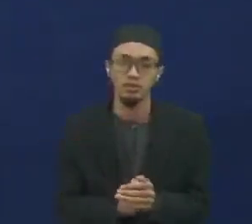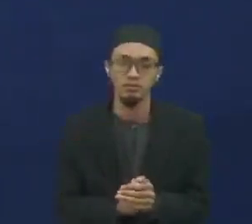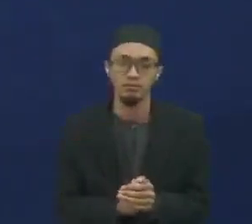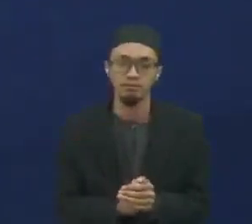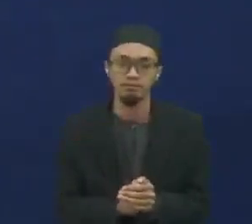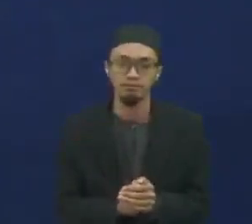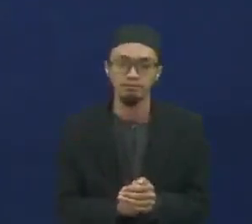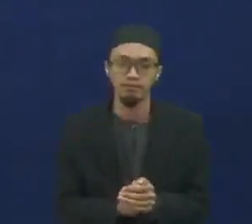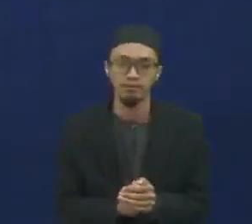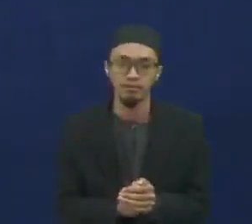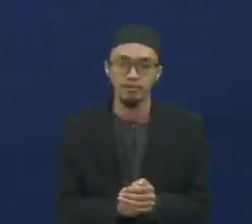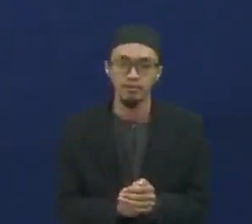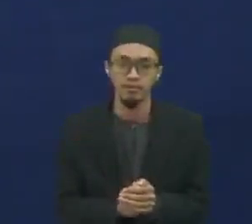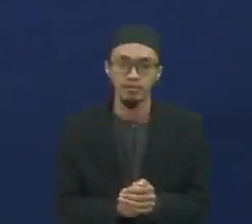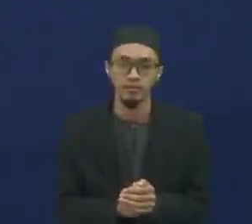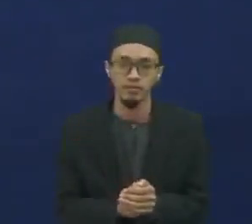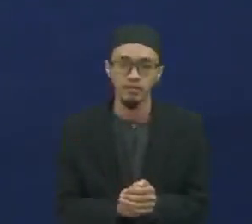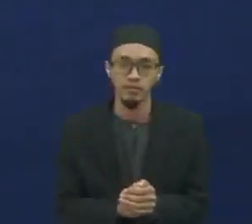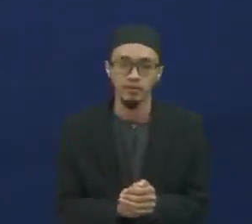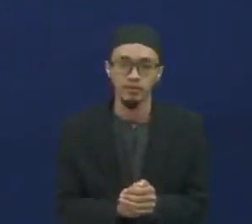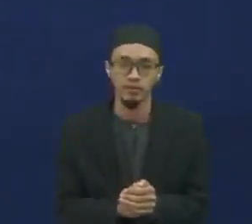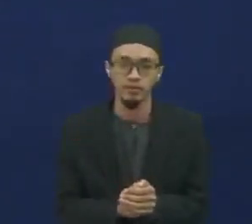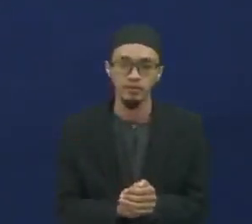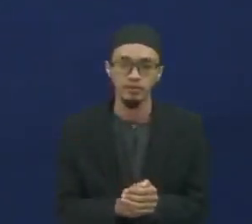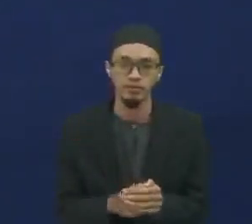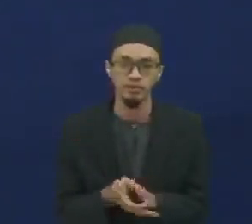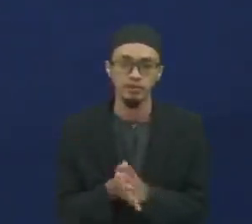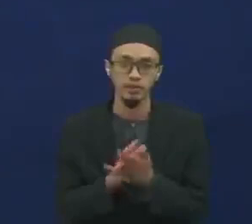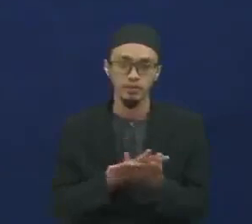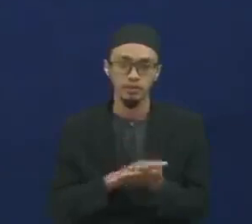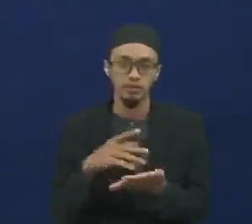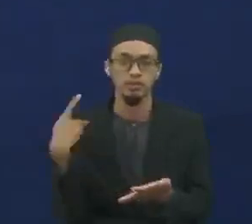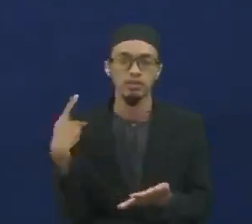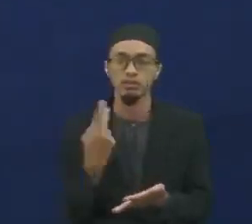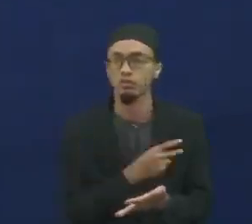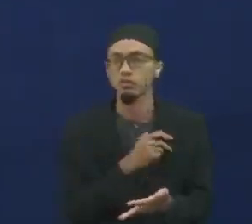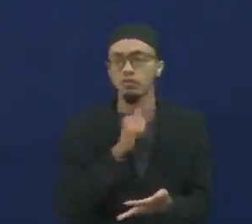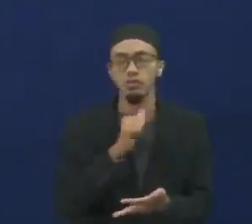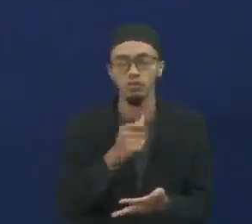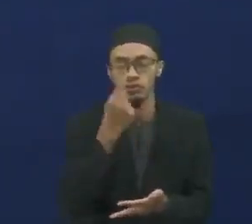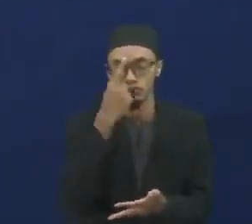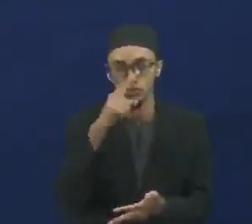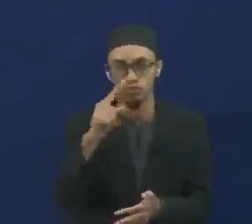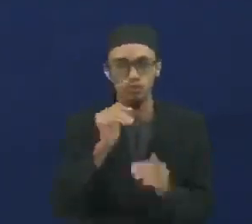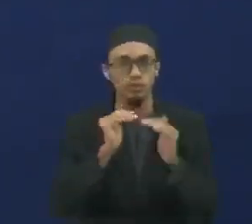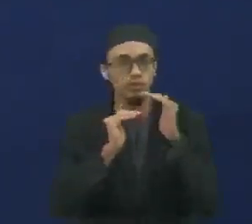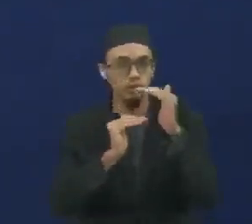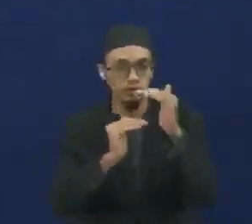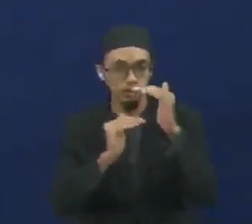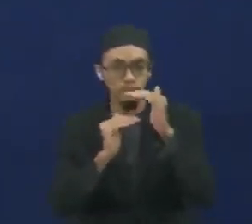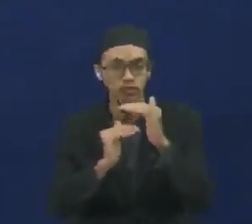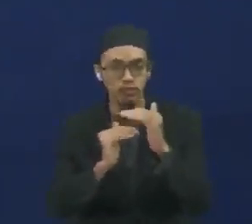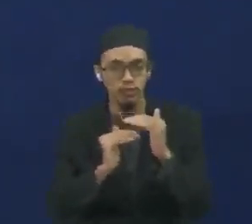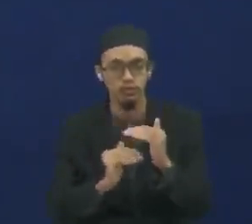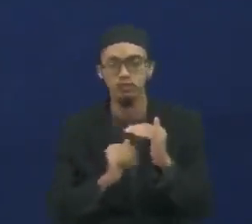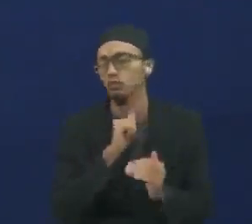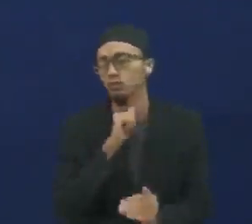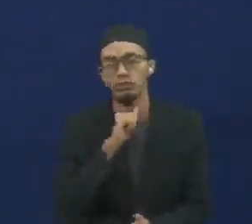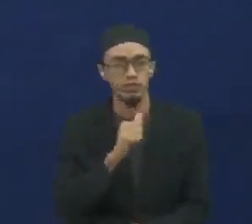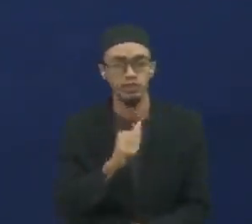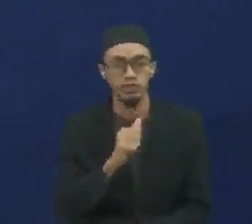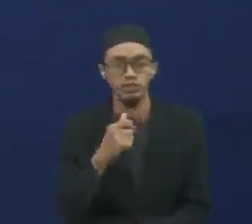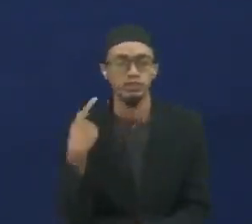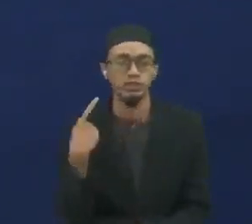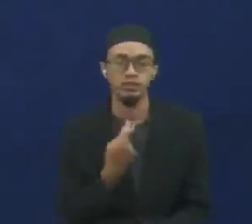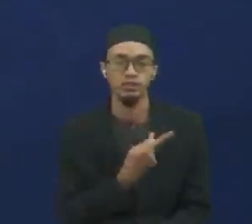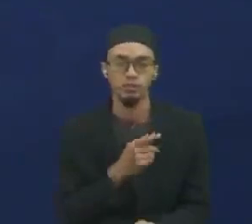Jangan. Benda-benda macam ni bukan untuk diukur dengan kepala kita. Tapi benda inilah masyarakat kita suka